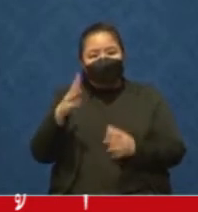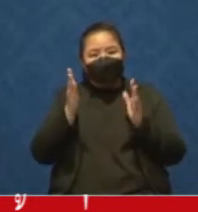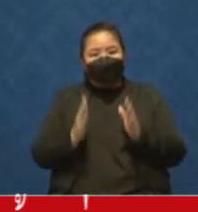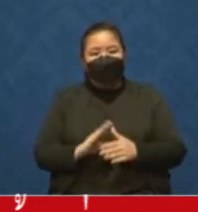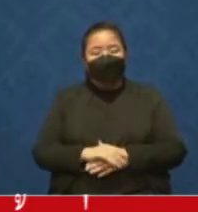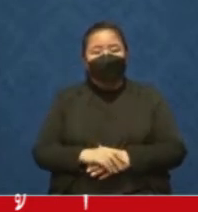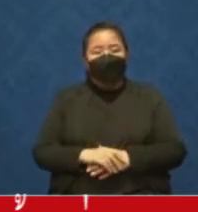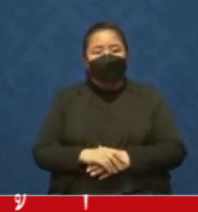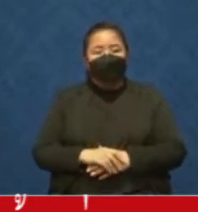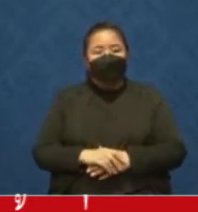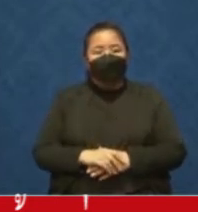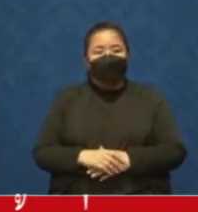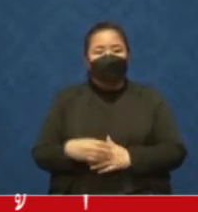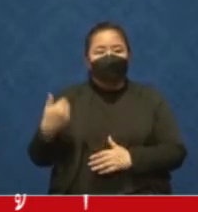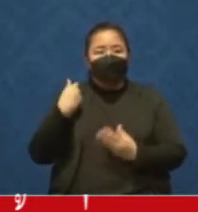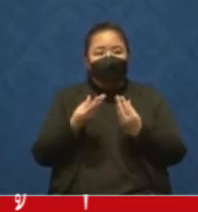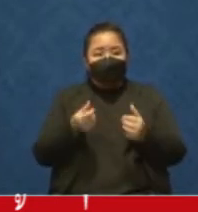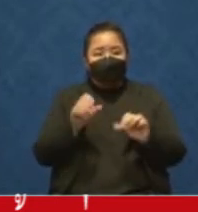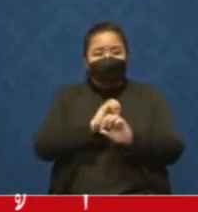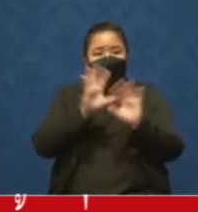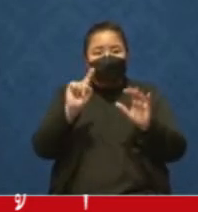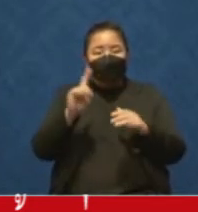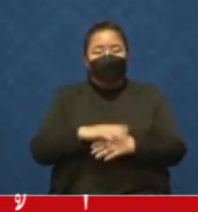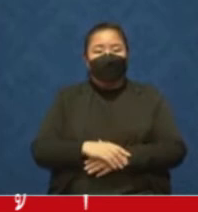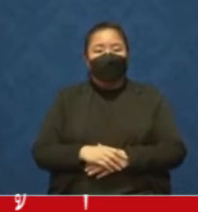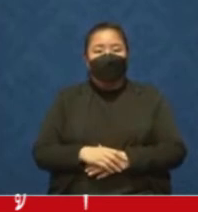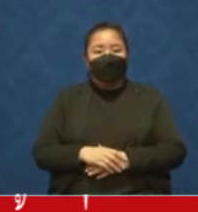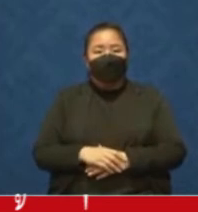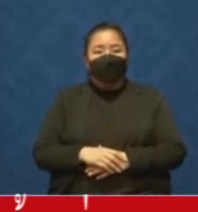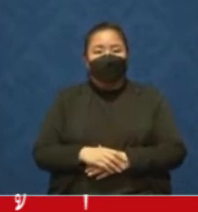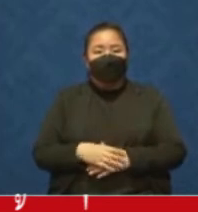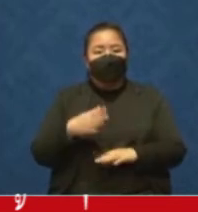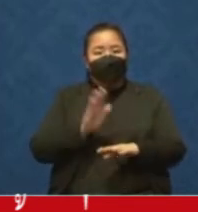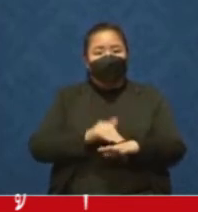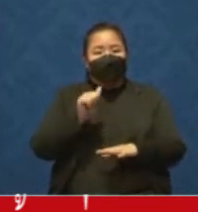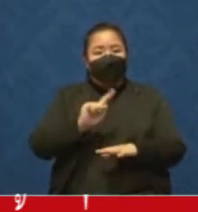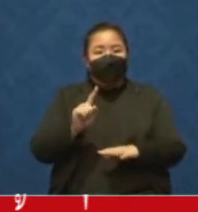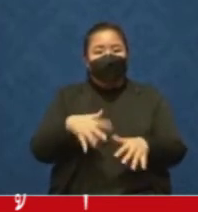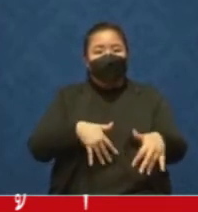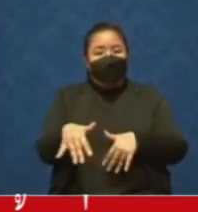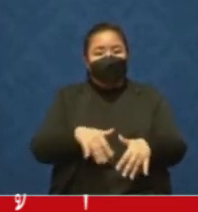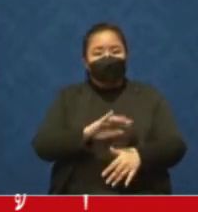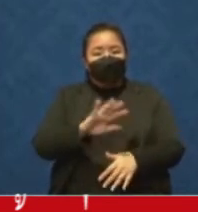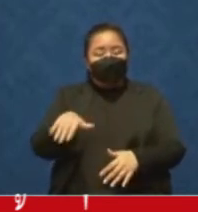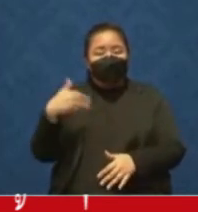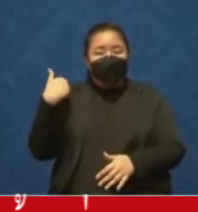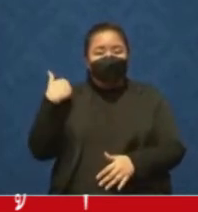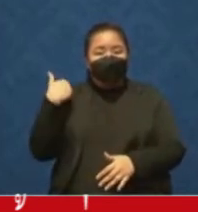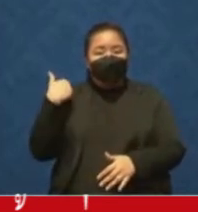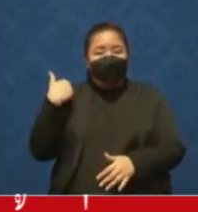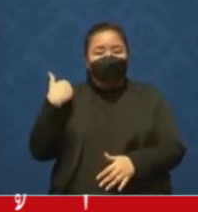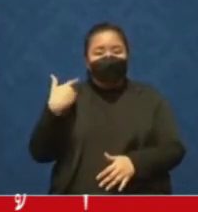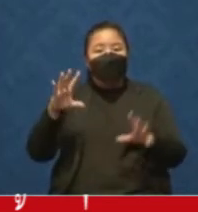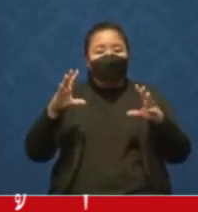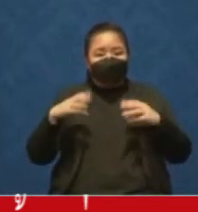แต่ตัวเลขจริมันเห็นชัดครัไม่วาจะเป็นผู้เชี่ยวชาญ ไมวจะเป็พน้ประชาชนในที่สุดรัฐบาลก็ย